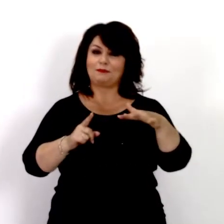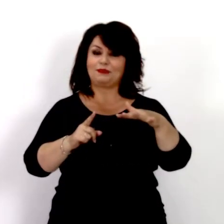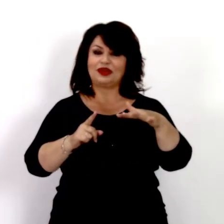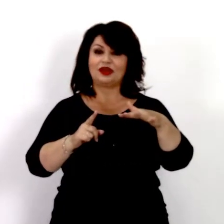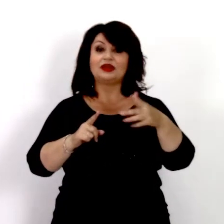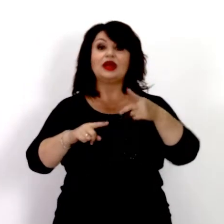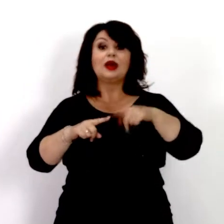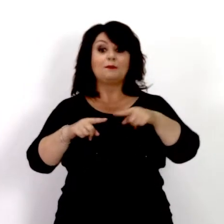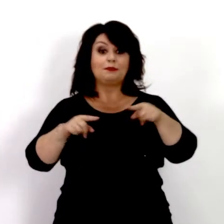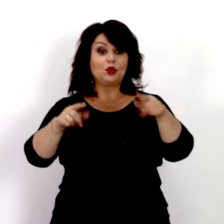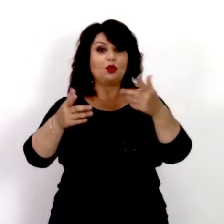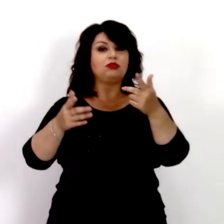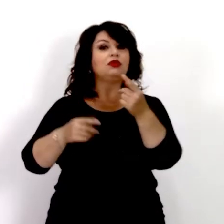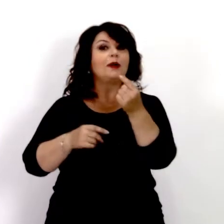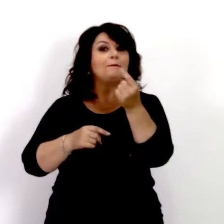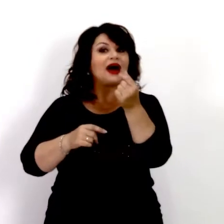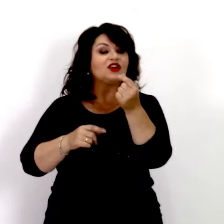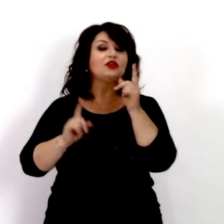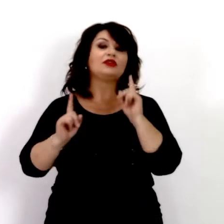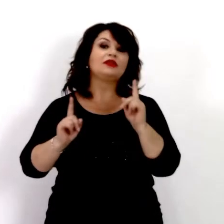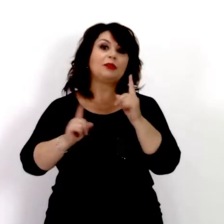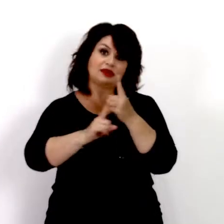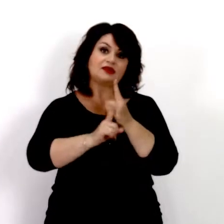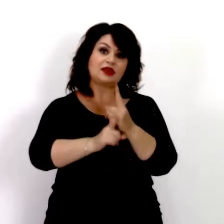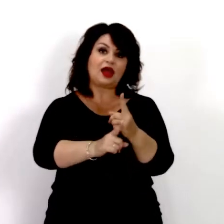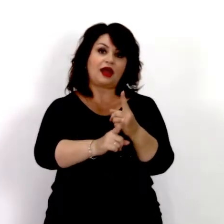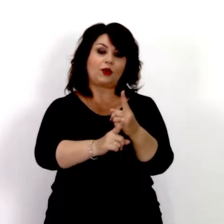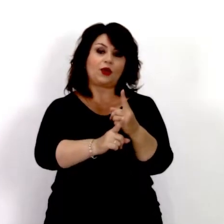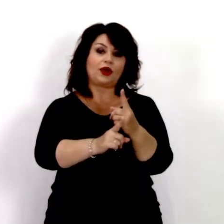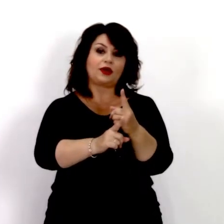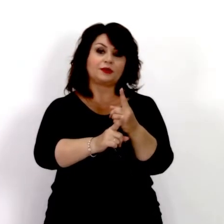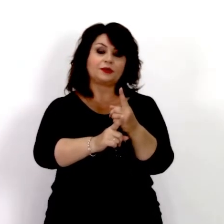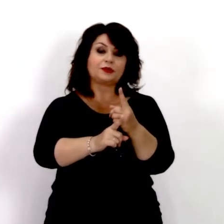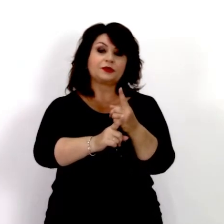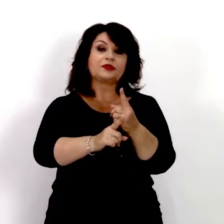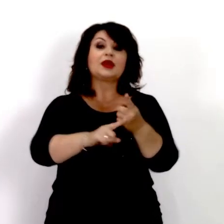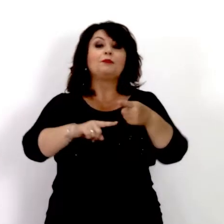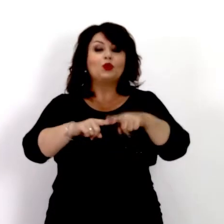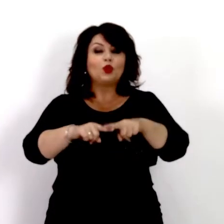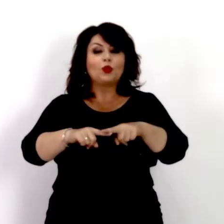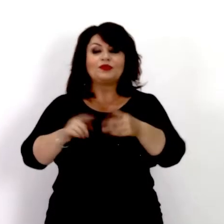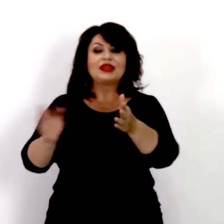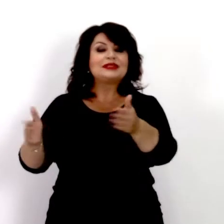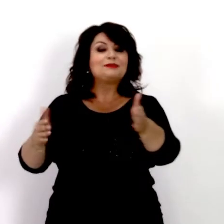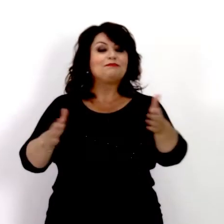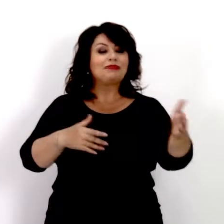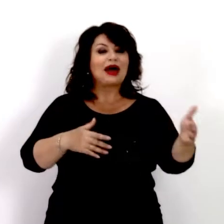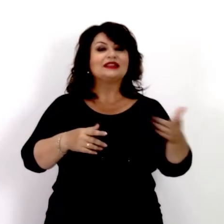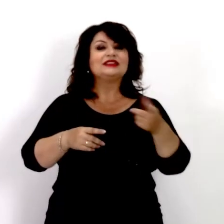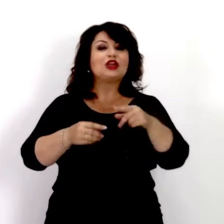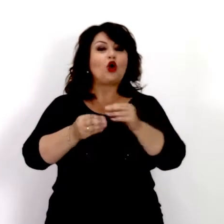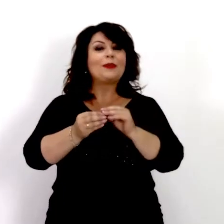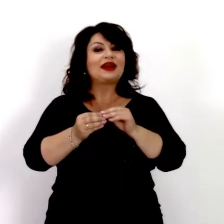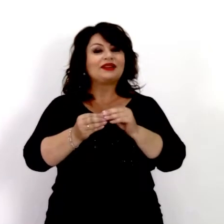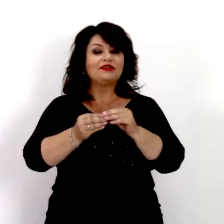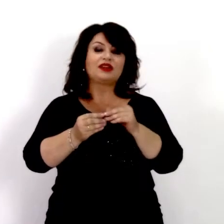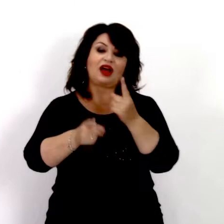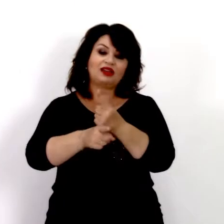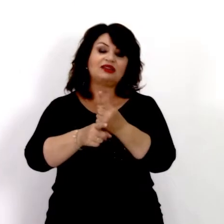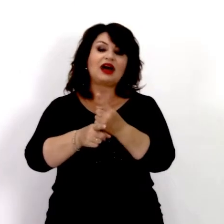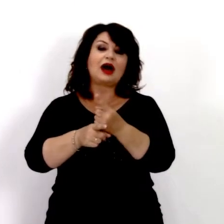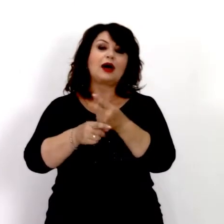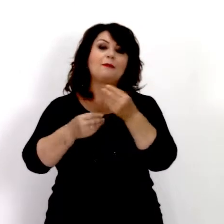del recinto del budget che abbiamo e di quello che gli spazi e l'operatività del locale stesso ci